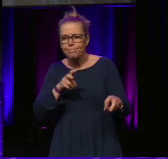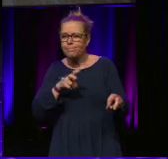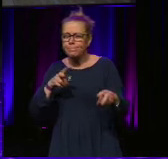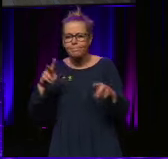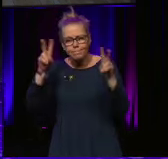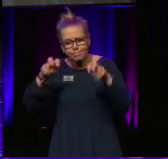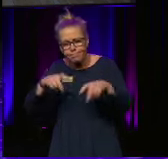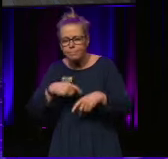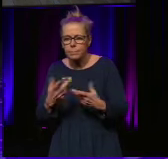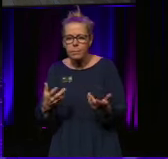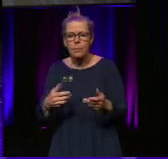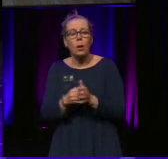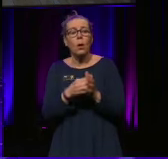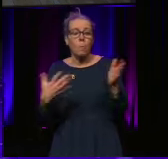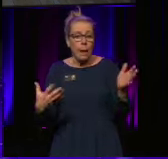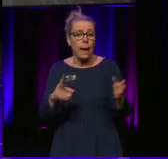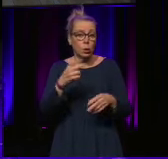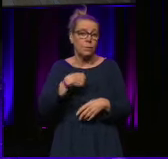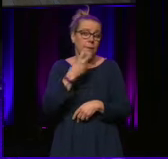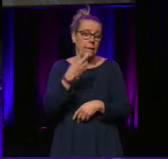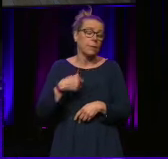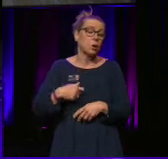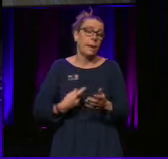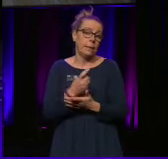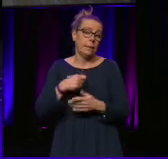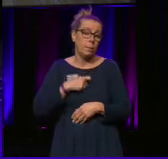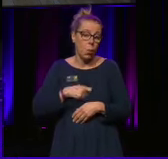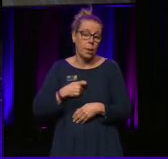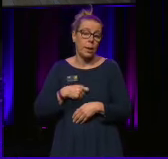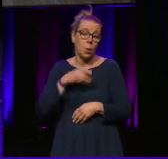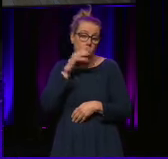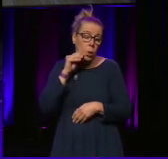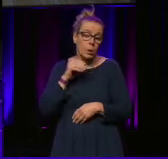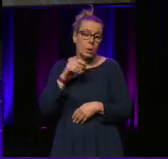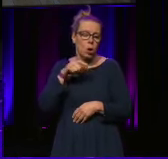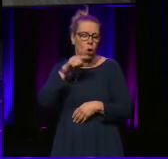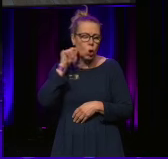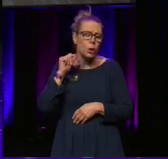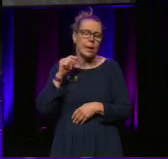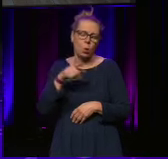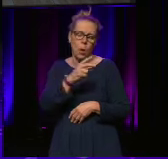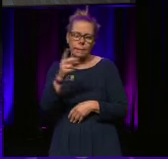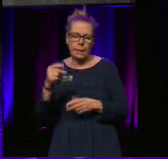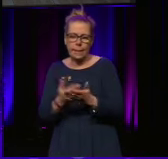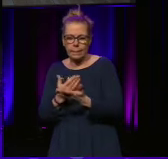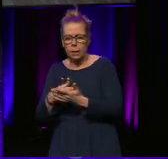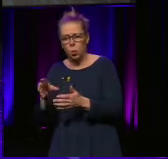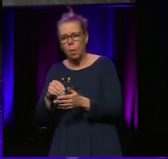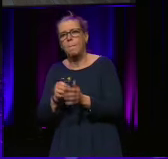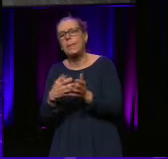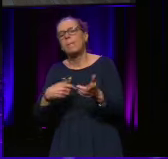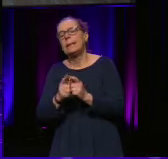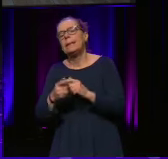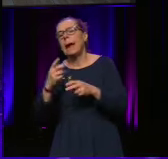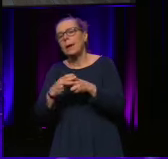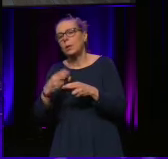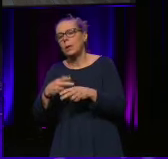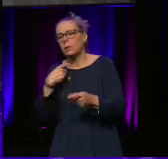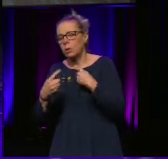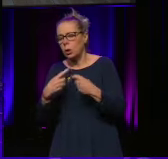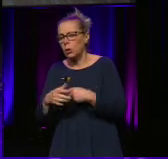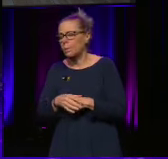följd av vad som händer i Polen och Ungern och på en del andra håll. Precis. Så att det är lite historisk bakgrund varför vi har sån